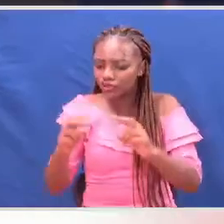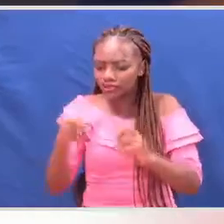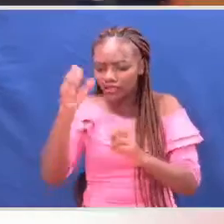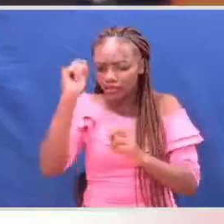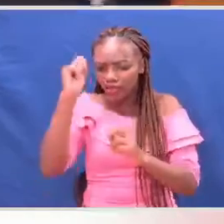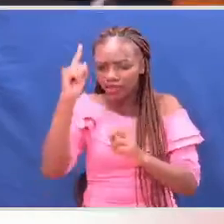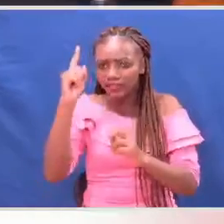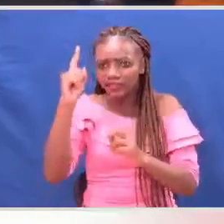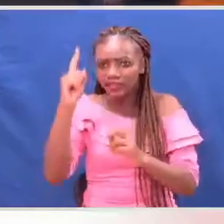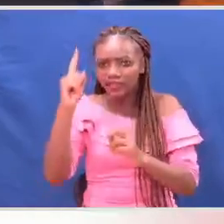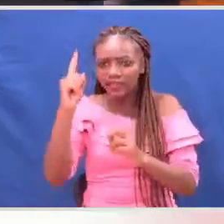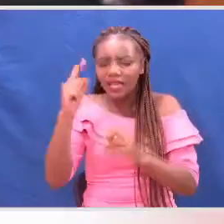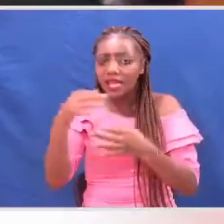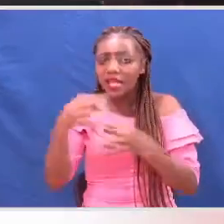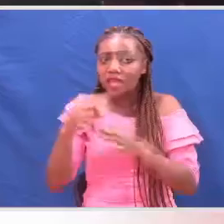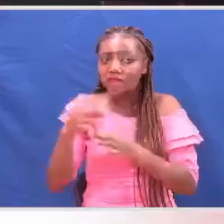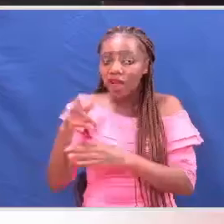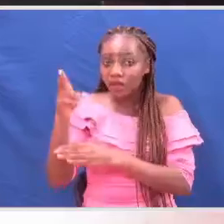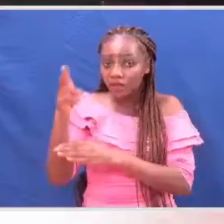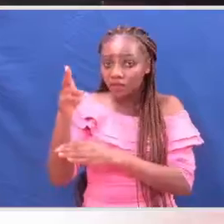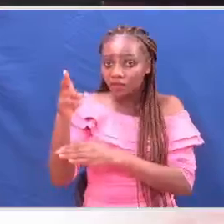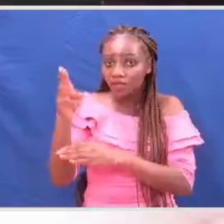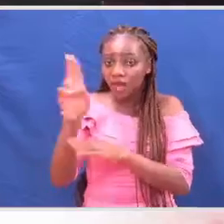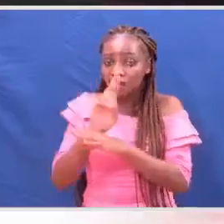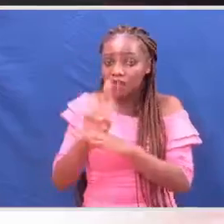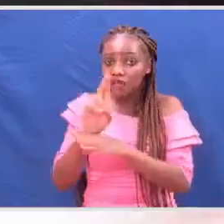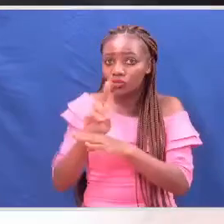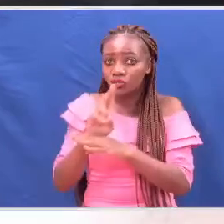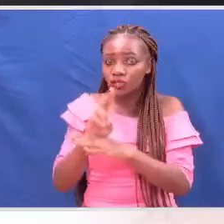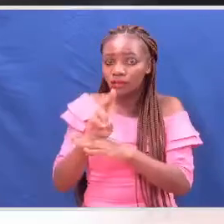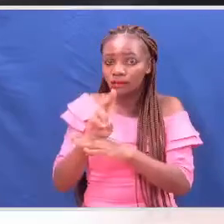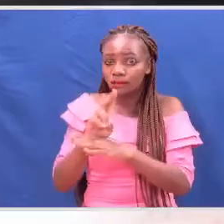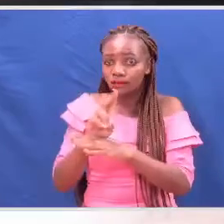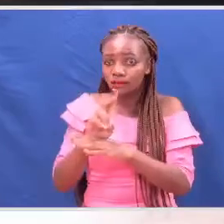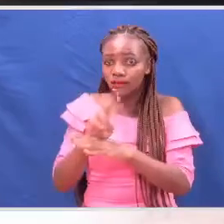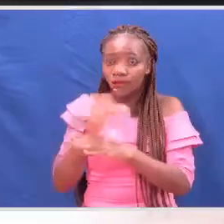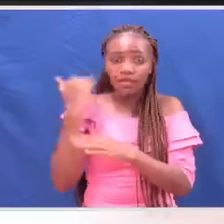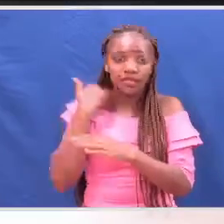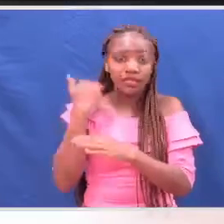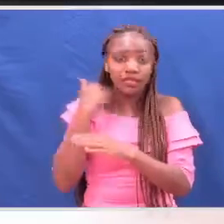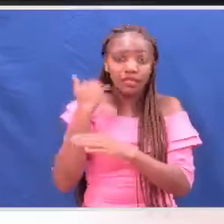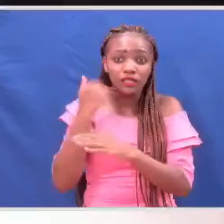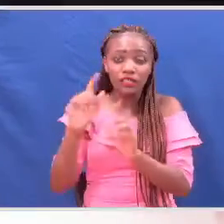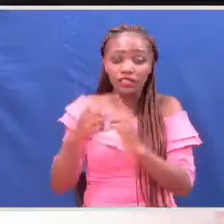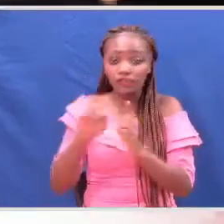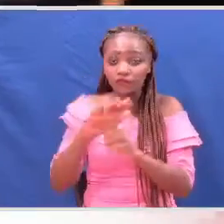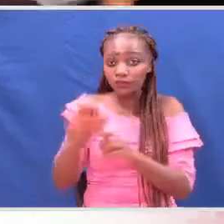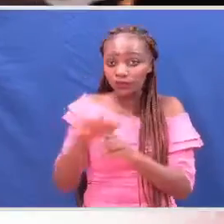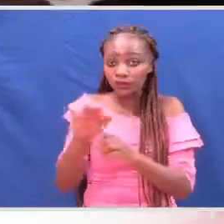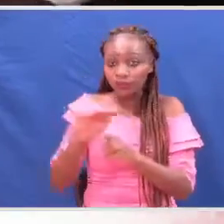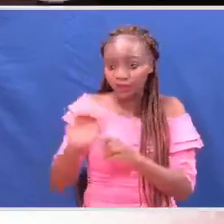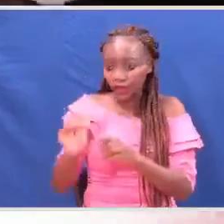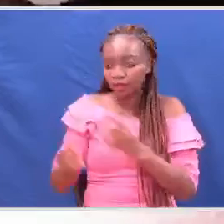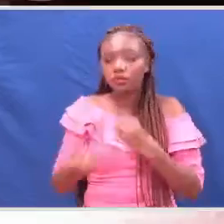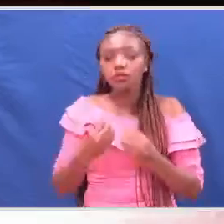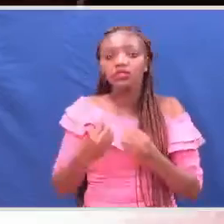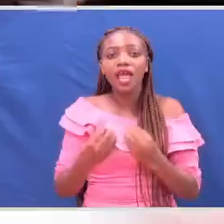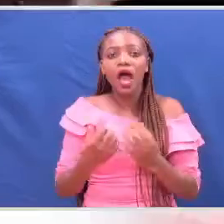kubaini iwapo bunduki hiyo ndiyo imekuwa ikitumika kutekeleza uhalifu katika maeneo mbalimbali ya kaunti